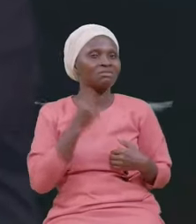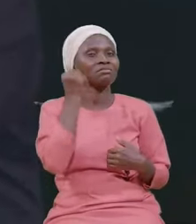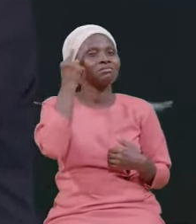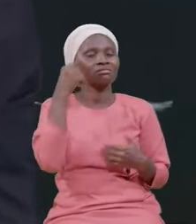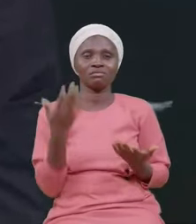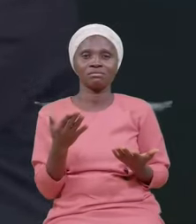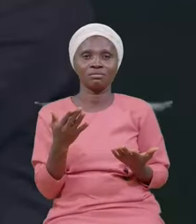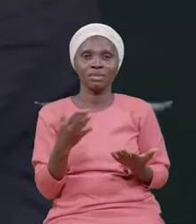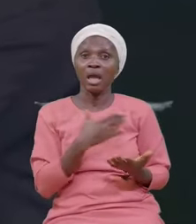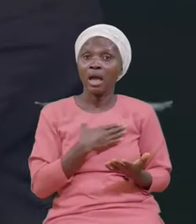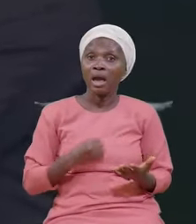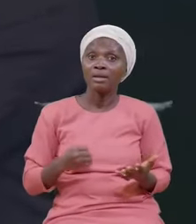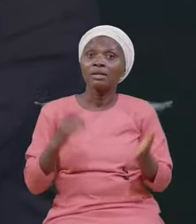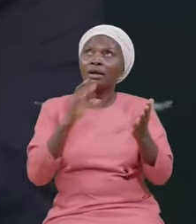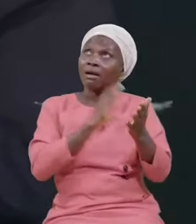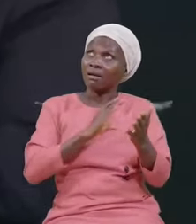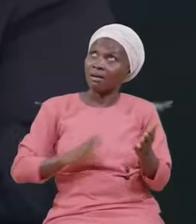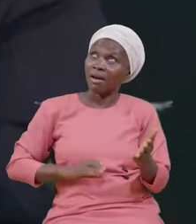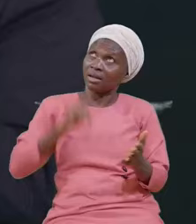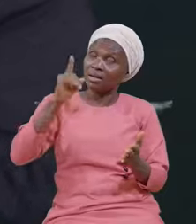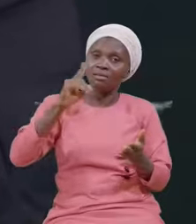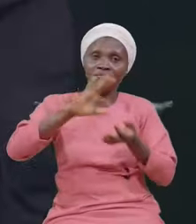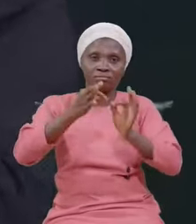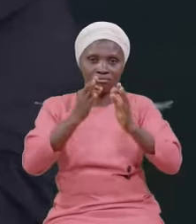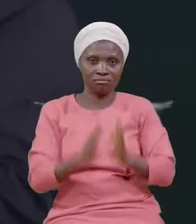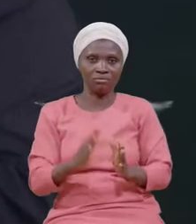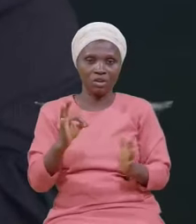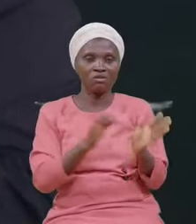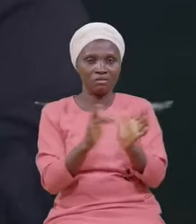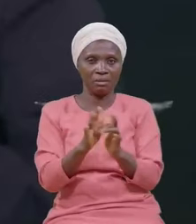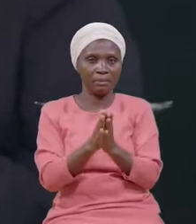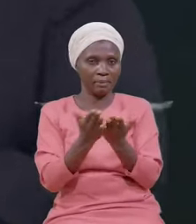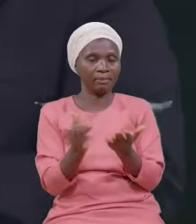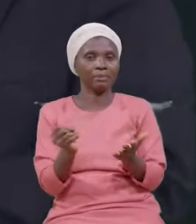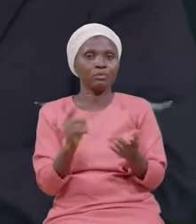Christ est l'interprète des Écritures